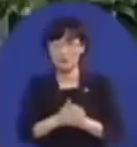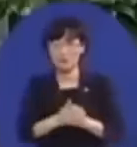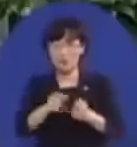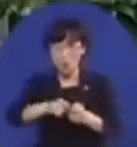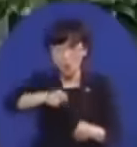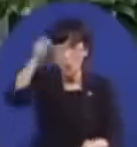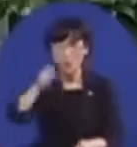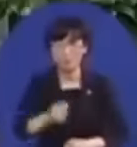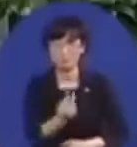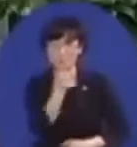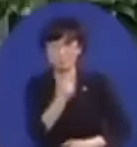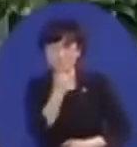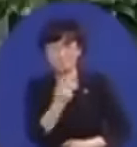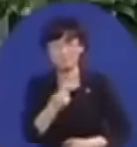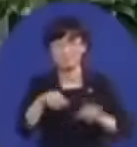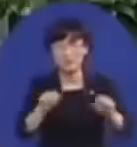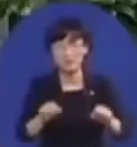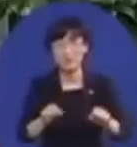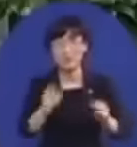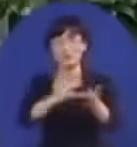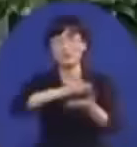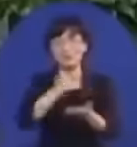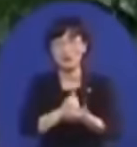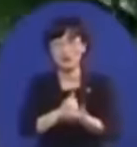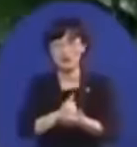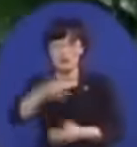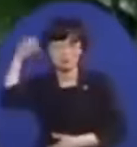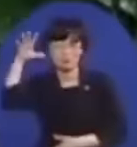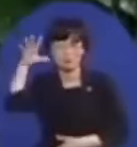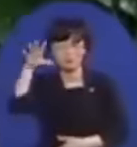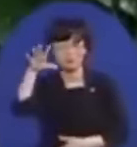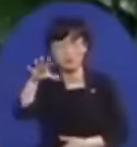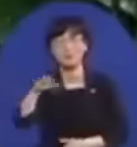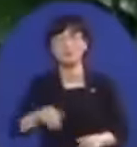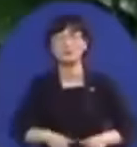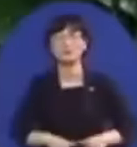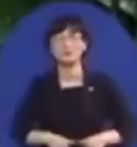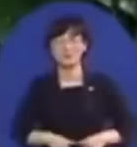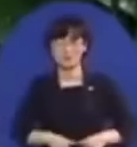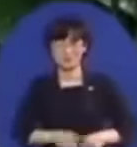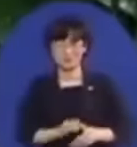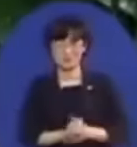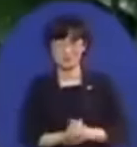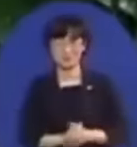오래오래 살면서 그리스도의 빛을 비춰야만 되는 것입니다.